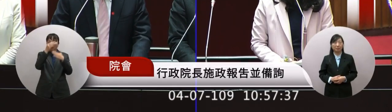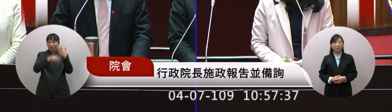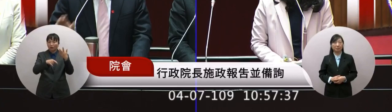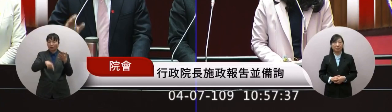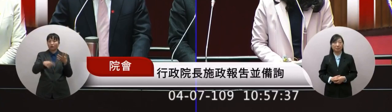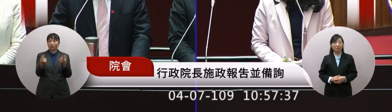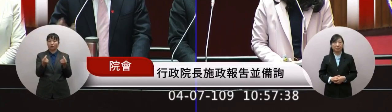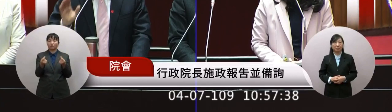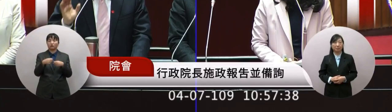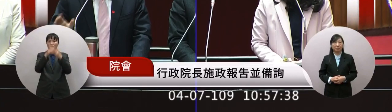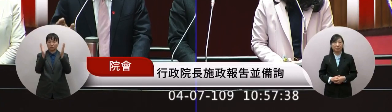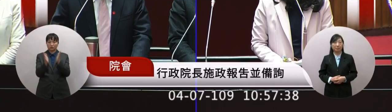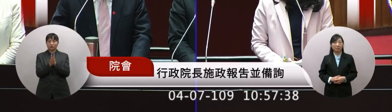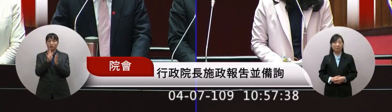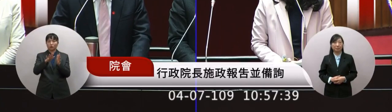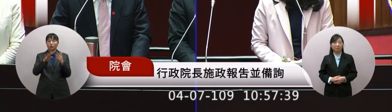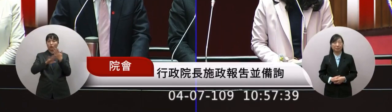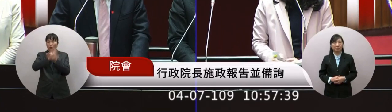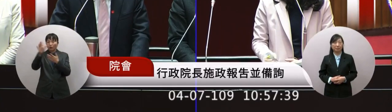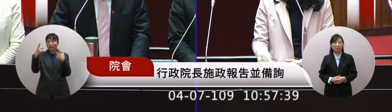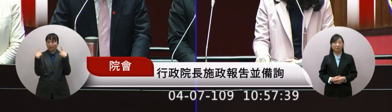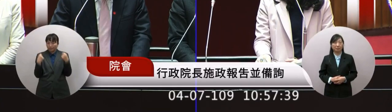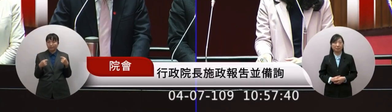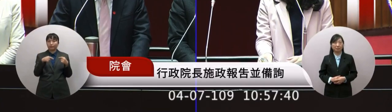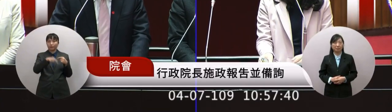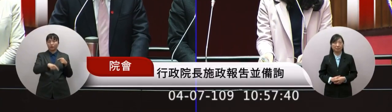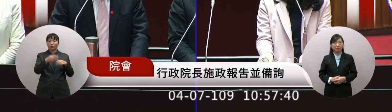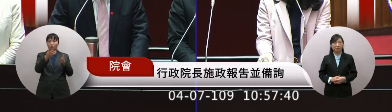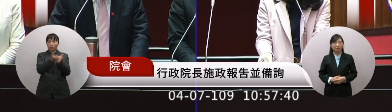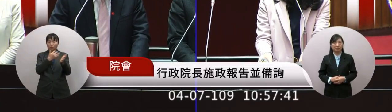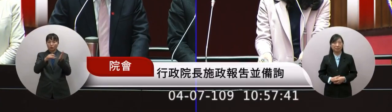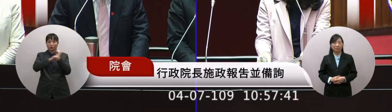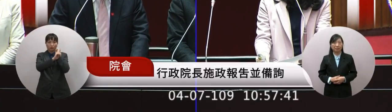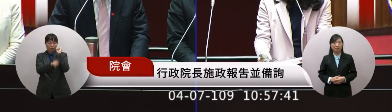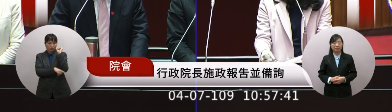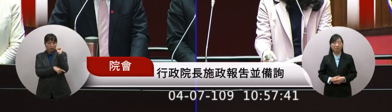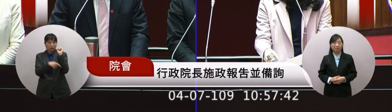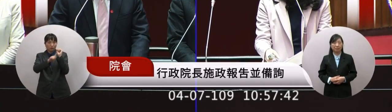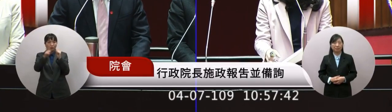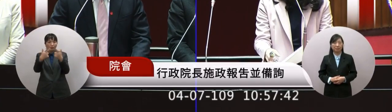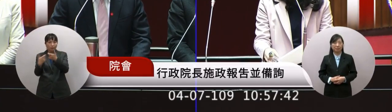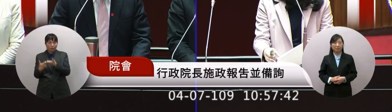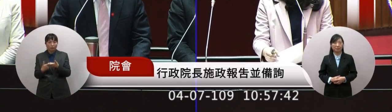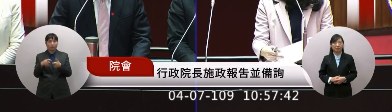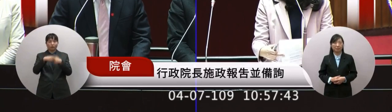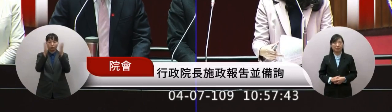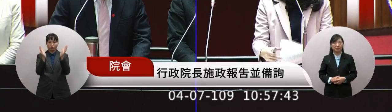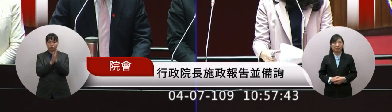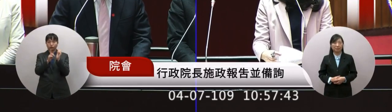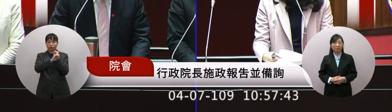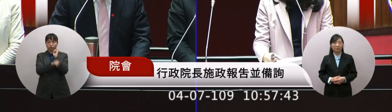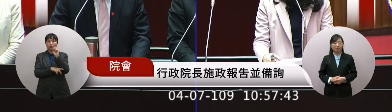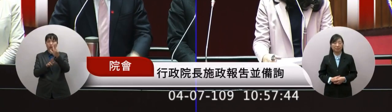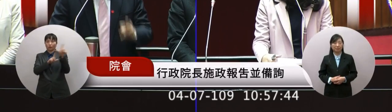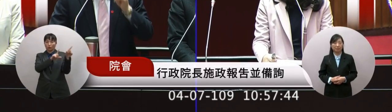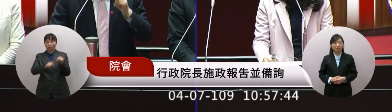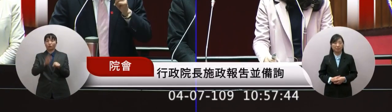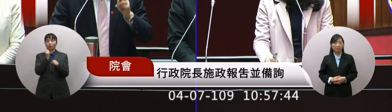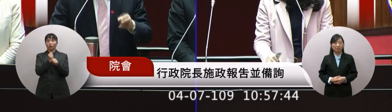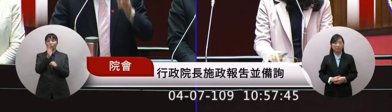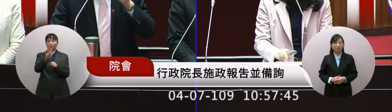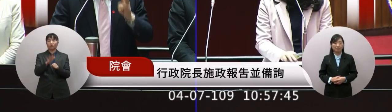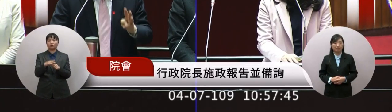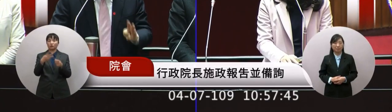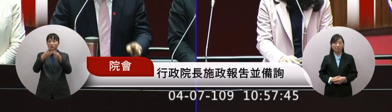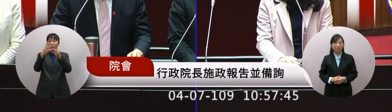例里面也都有排除原定预算法等等的适用，这都依法办理的。第